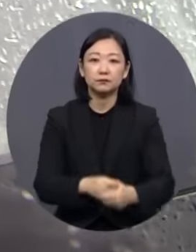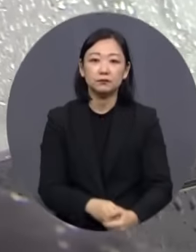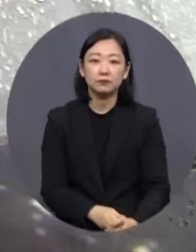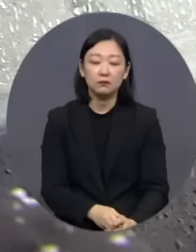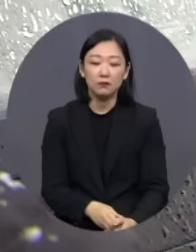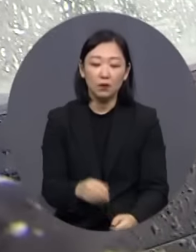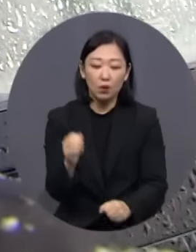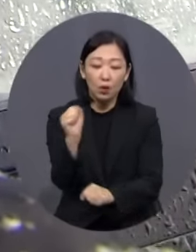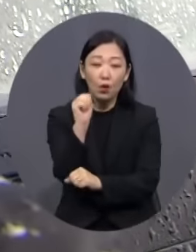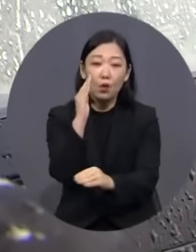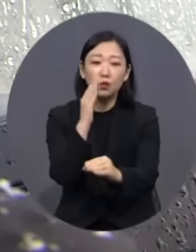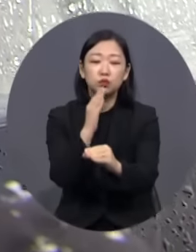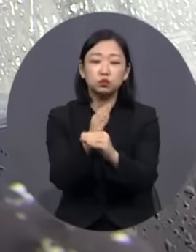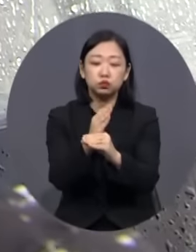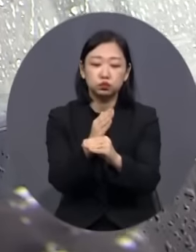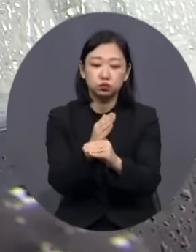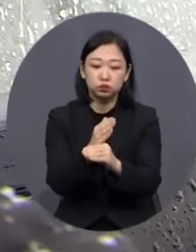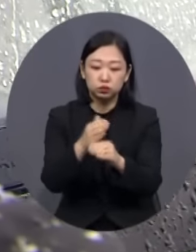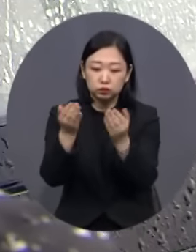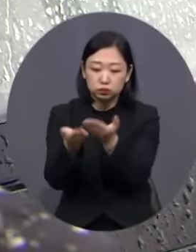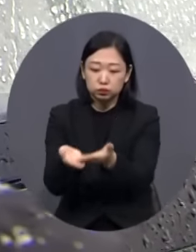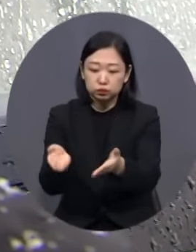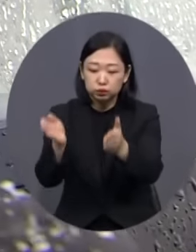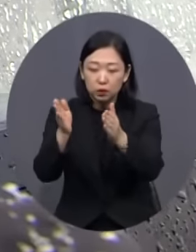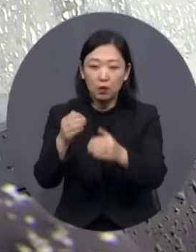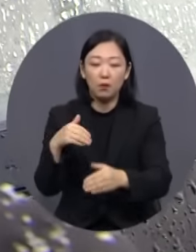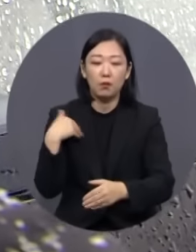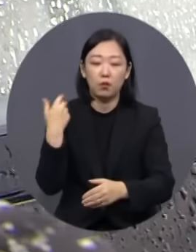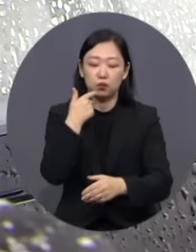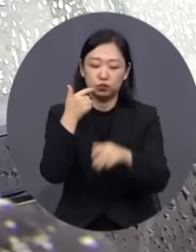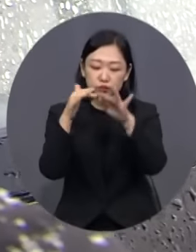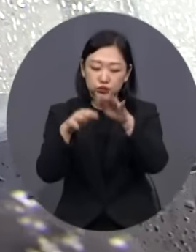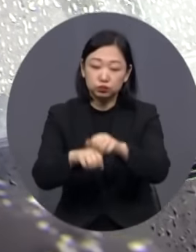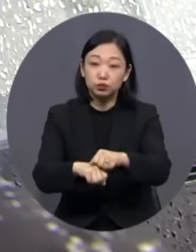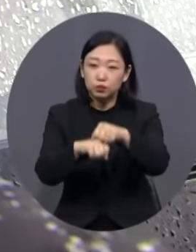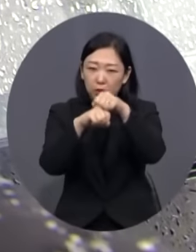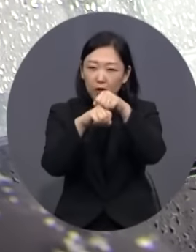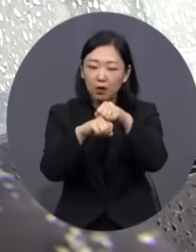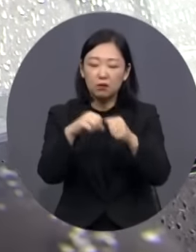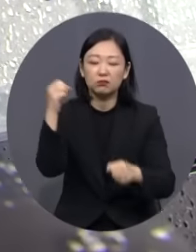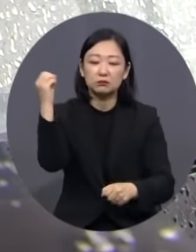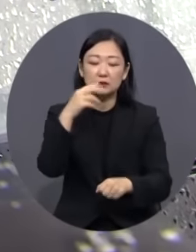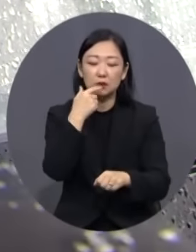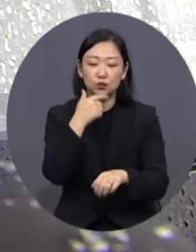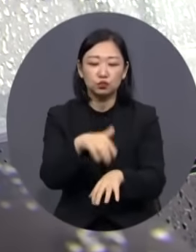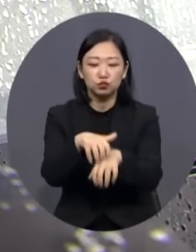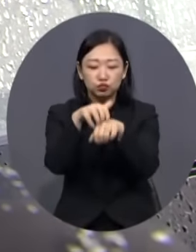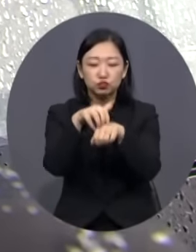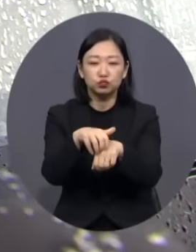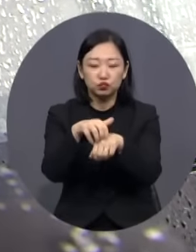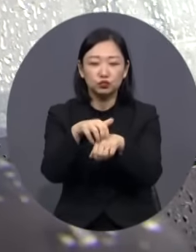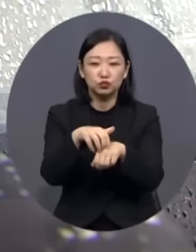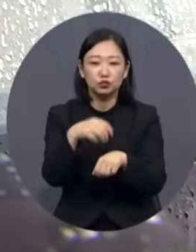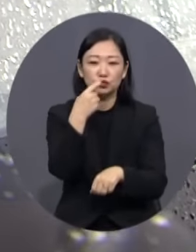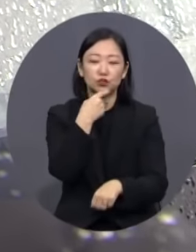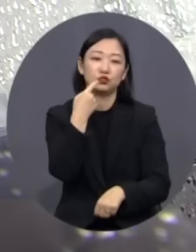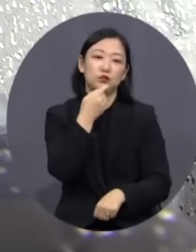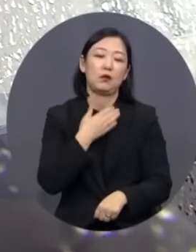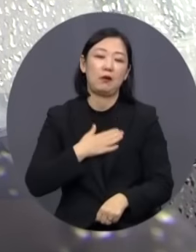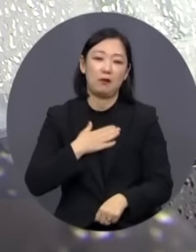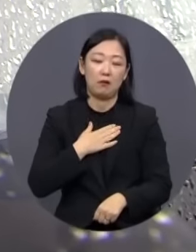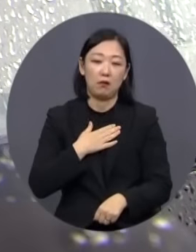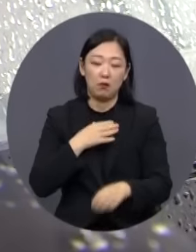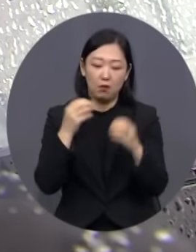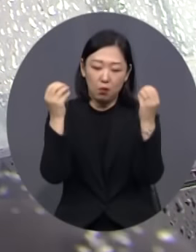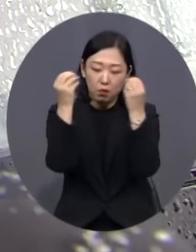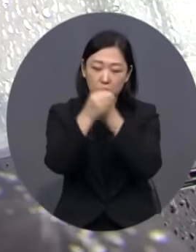좀 운행하다가 저 옆에 도랑 있는 거 모르고 눈이 쌓여 있더라고요. 그래가지고 그냥 눈 일반적으로 쌓인 건 줄 알고